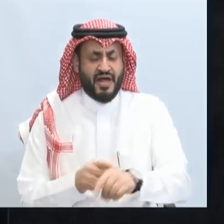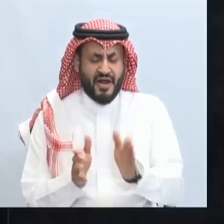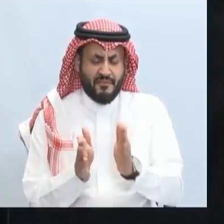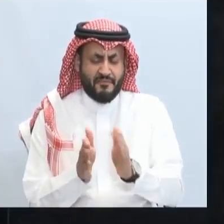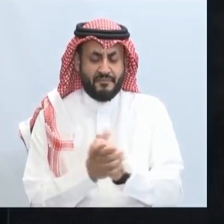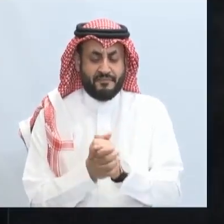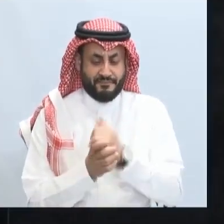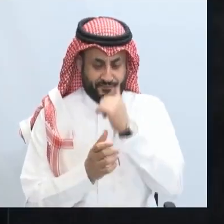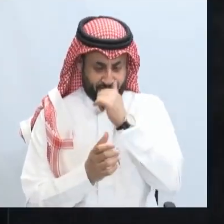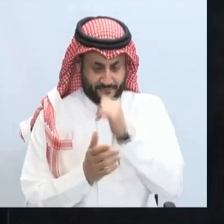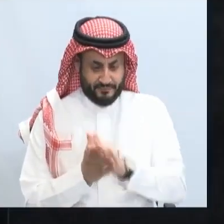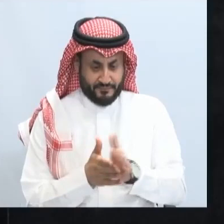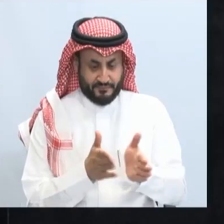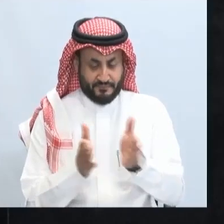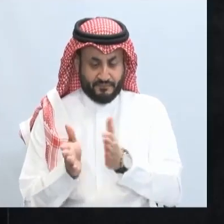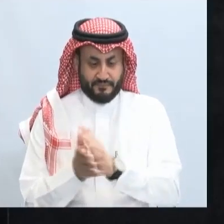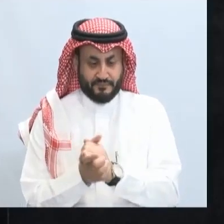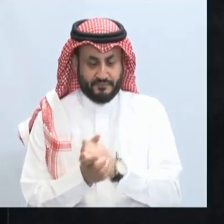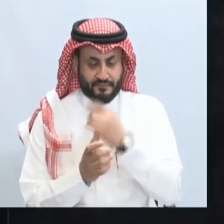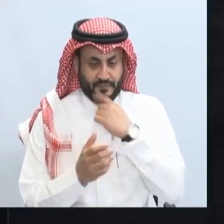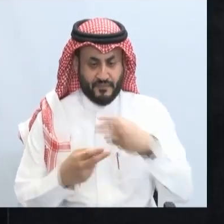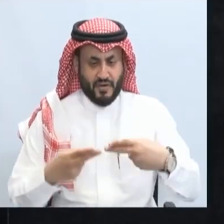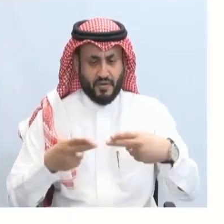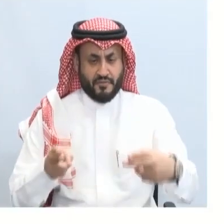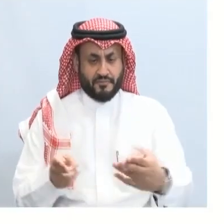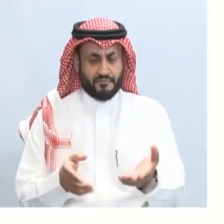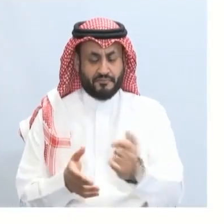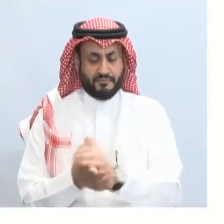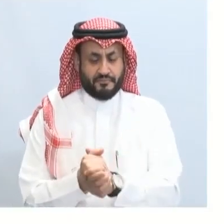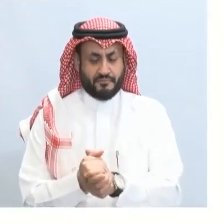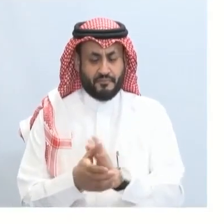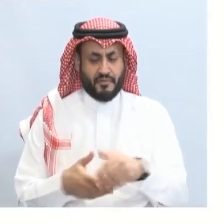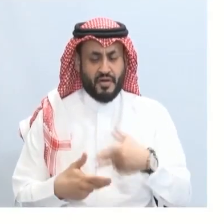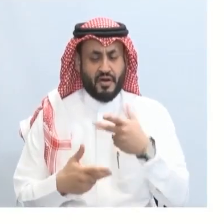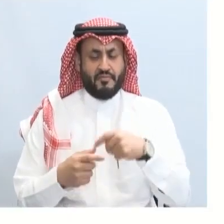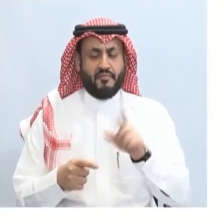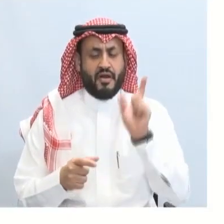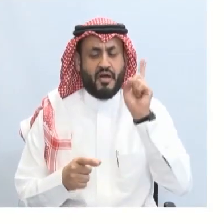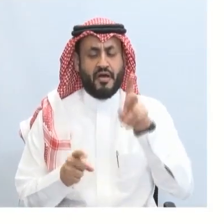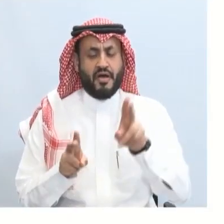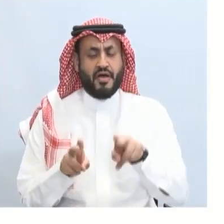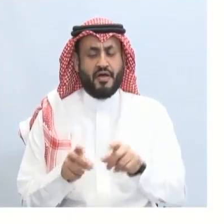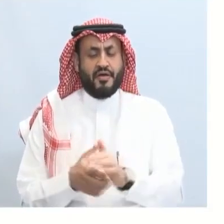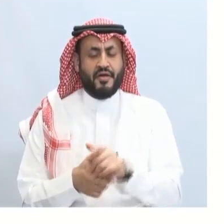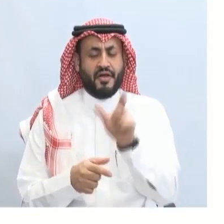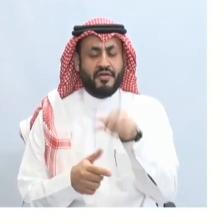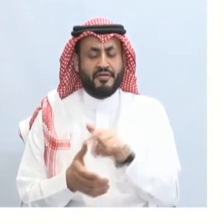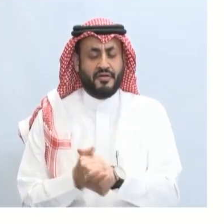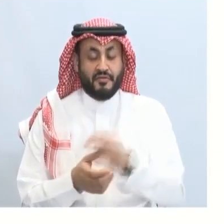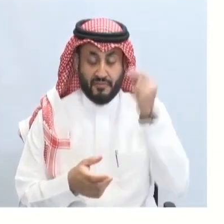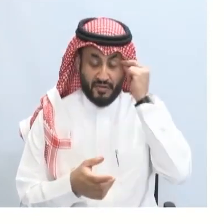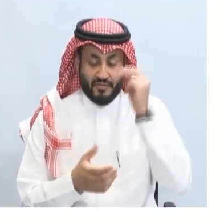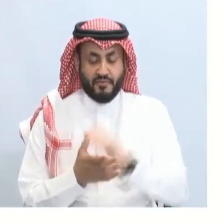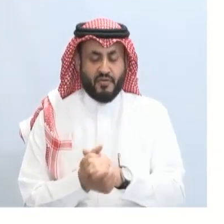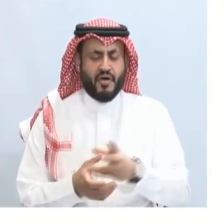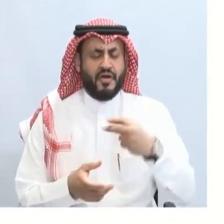محدد ننتقل الان مقدمه كرم الله الانسان بالعقل وهو ادراك